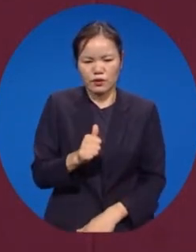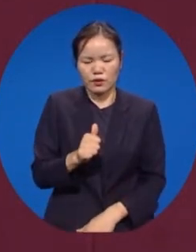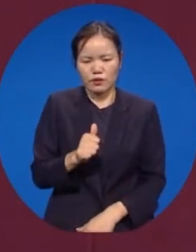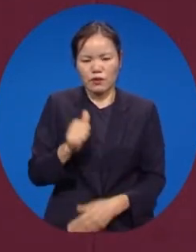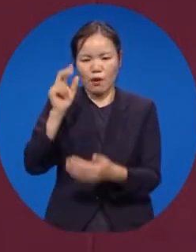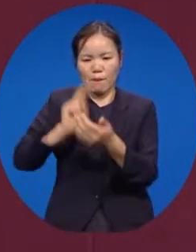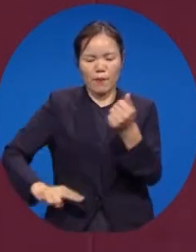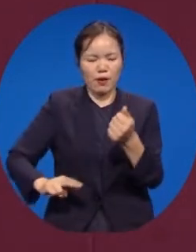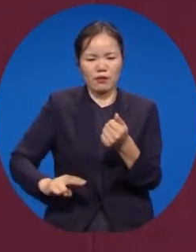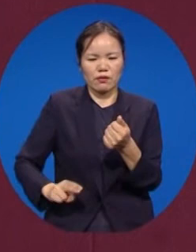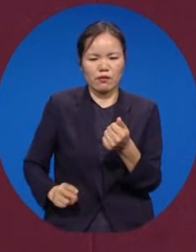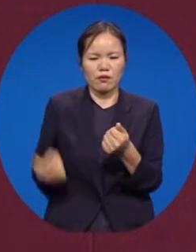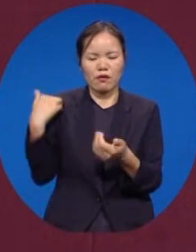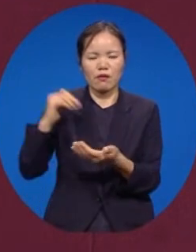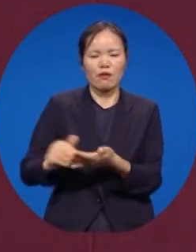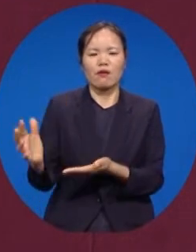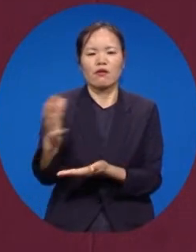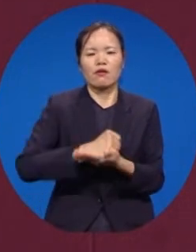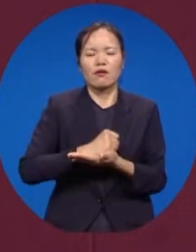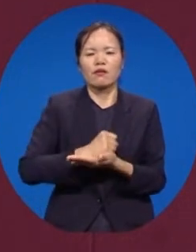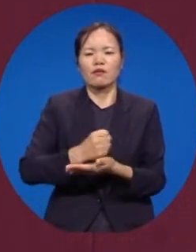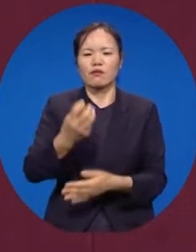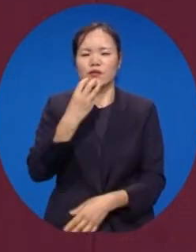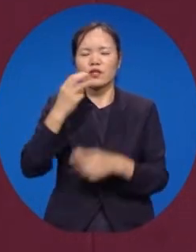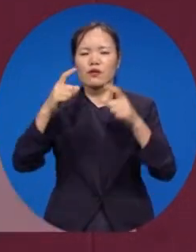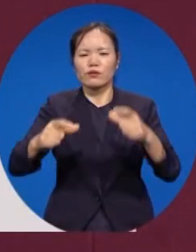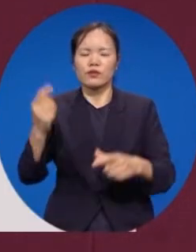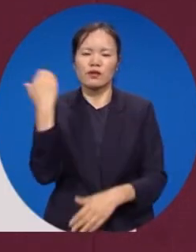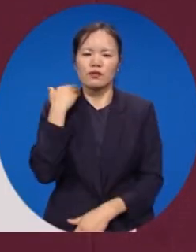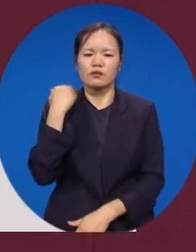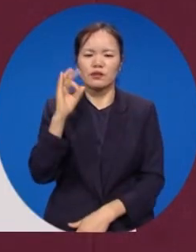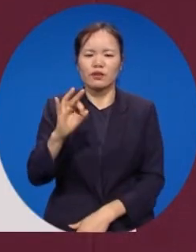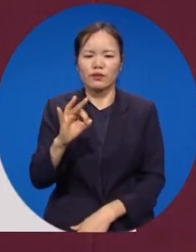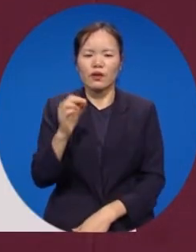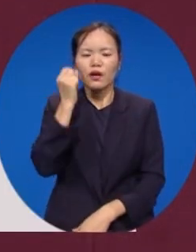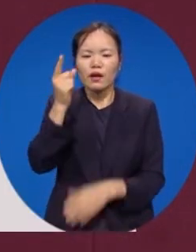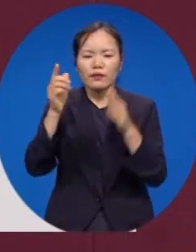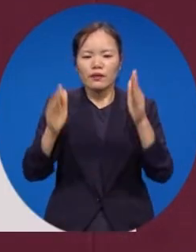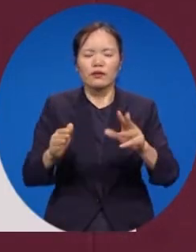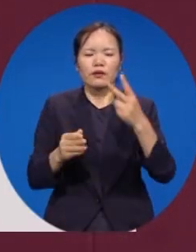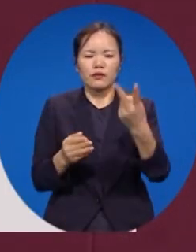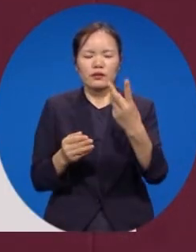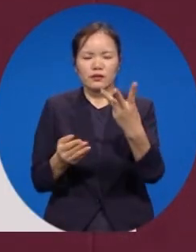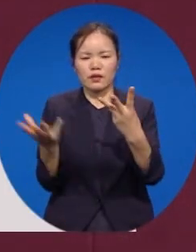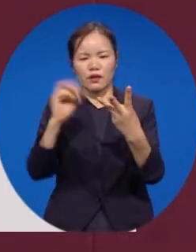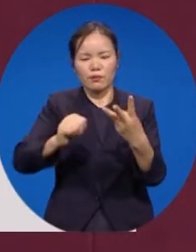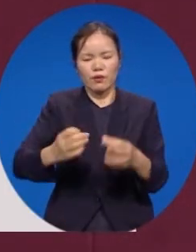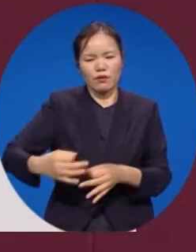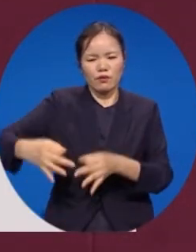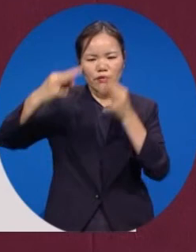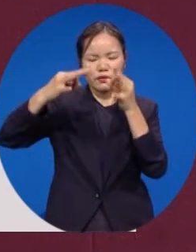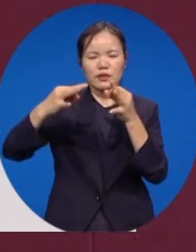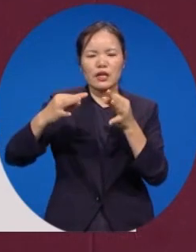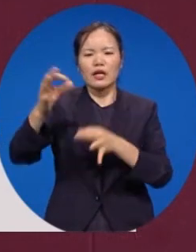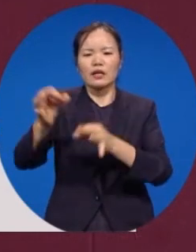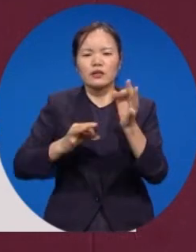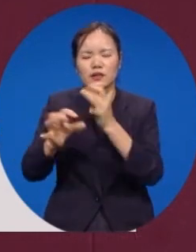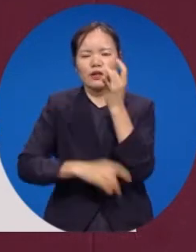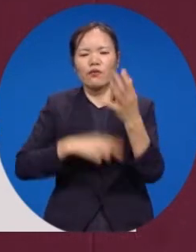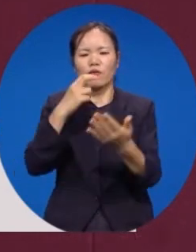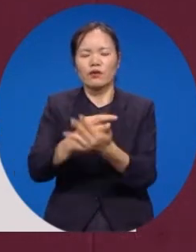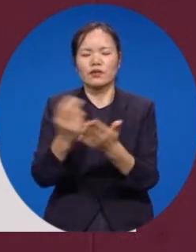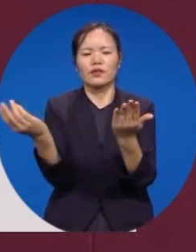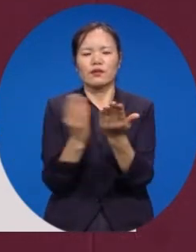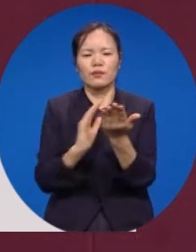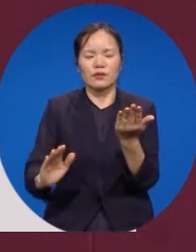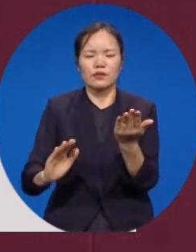걷어들였고 서울 지역 전세값은 한 달 사이에 2, 3억씩 올랐습니다. 시장 원리에도 맞지 않고 내